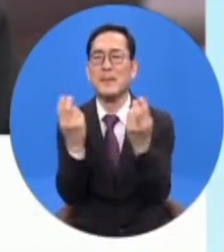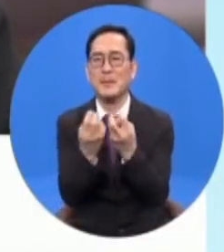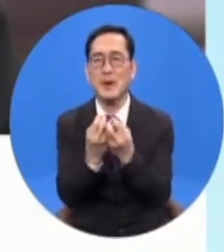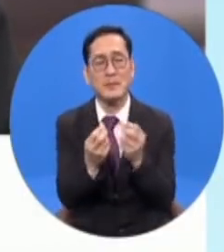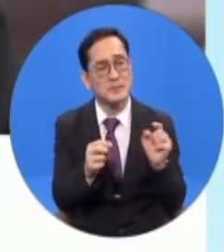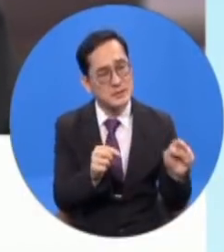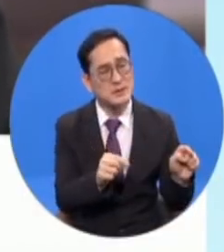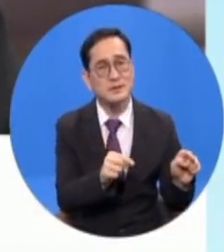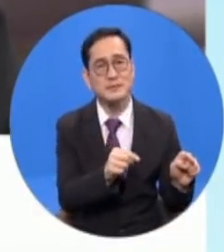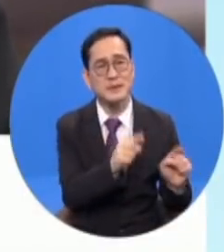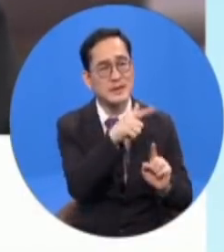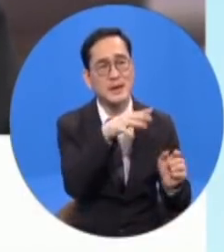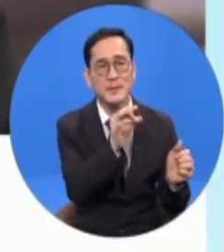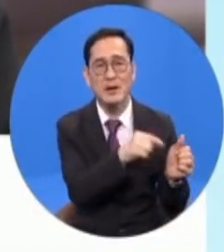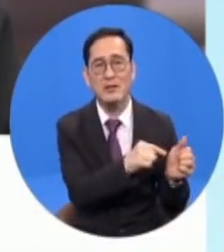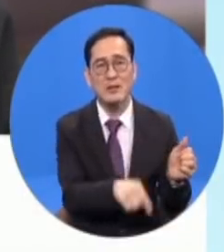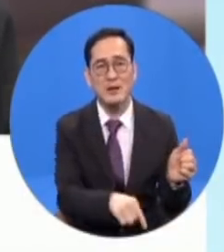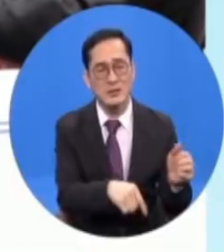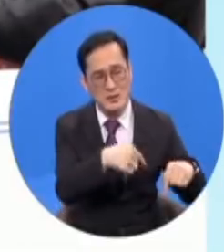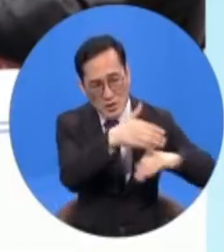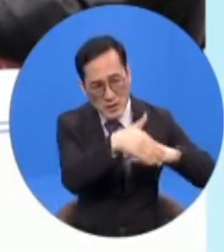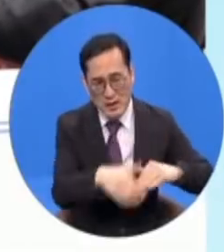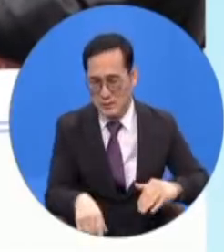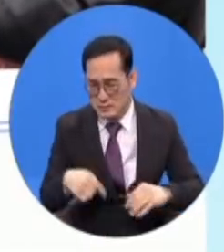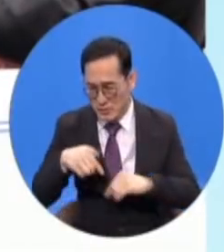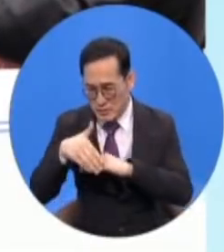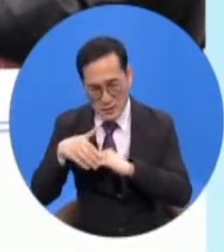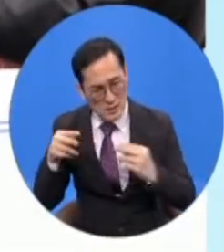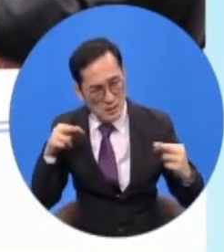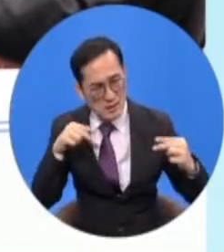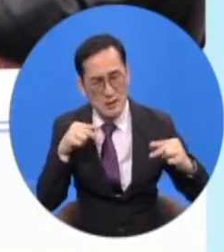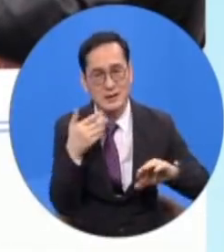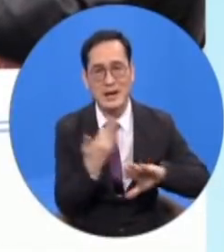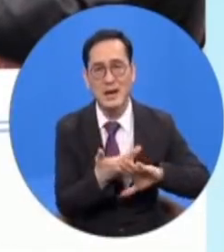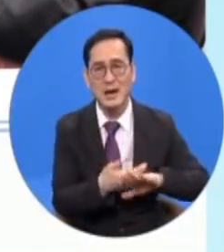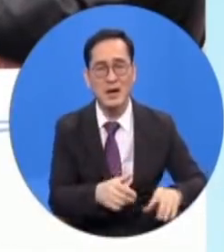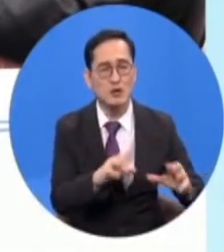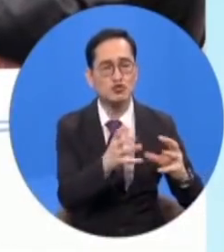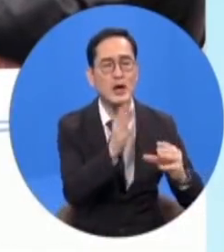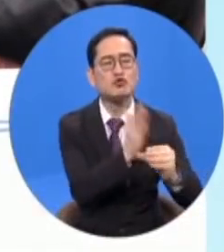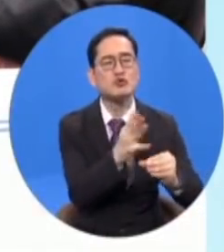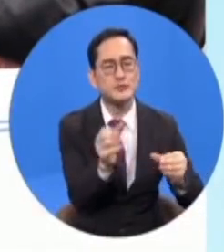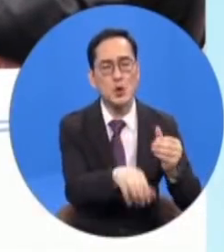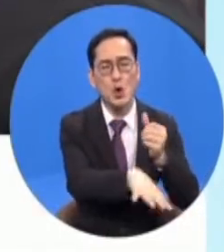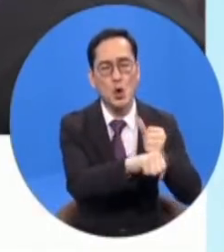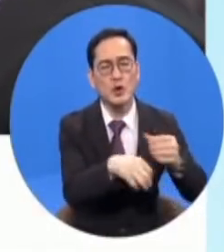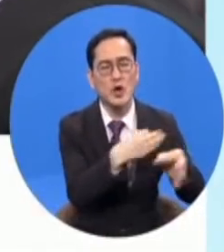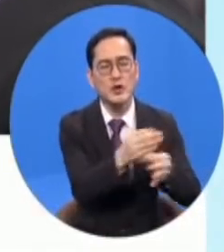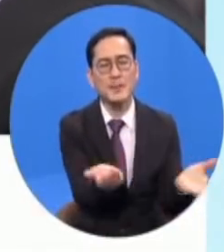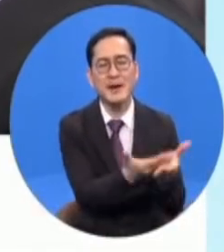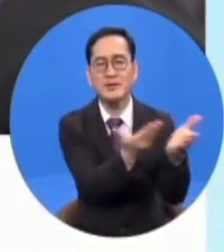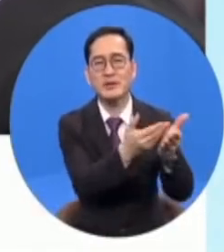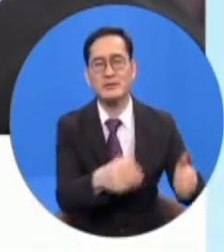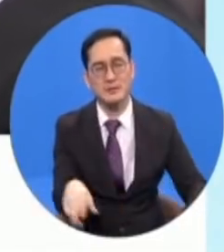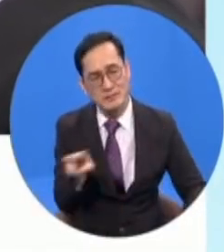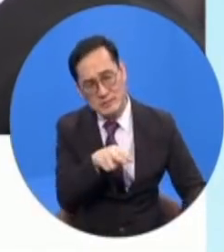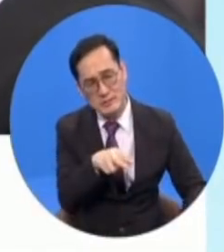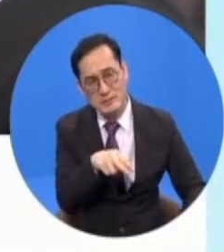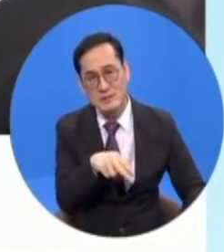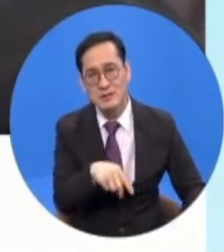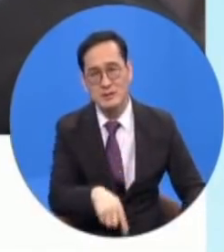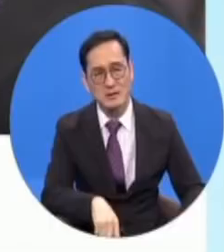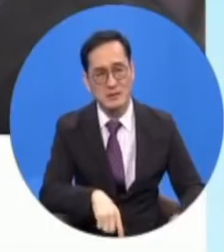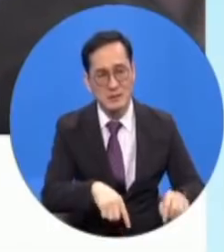정책과 반대편에 있었거든요. 네. 이재명 후보 국가가 주도해서 경제를 성장시킨다고 얘기를 하는데 나오는 정책을 보면 다